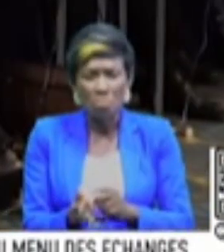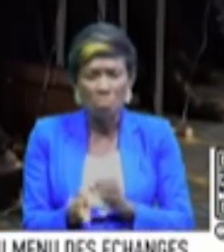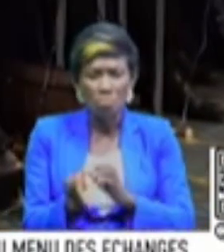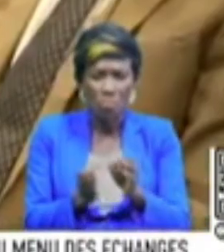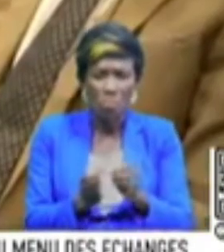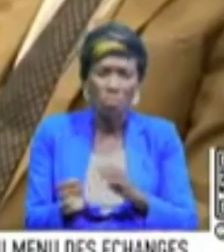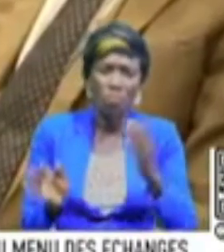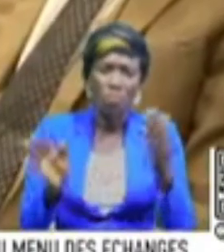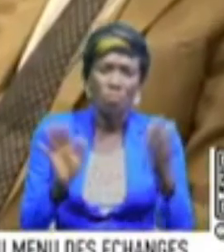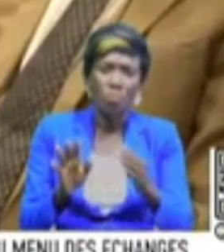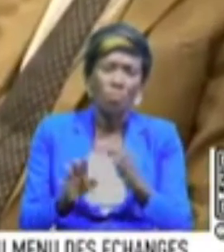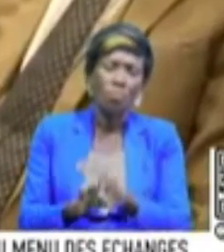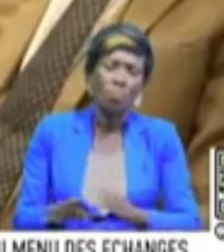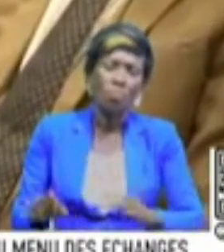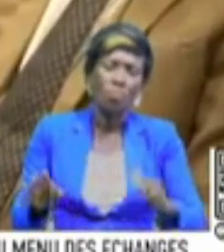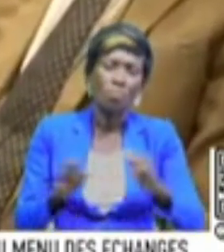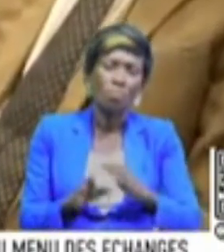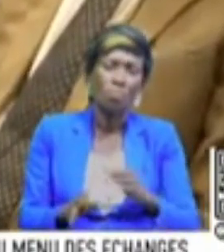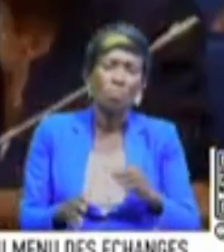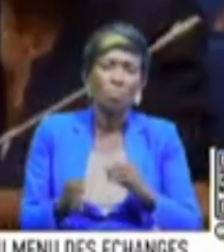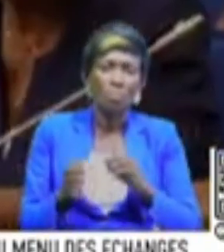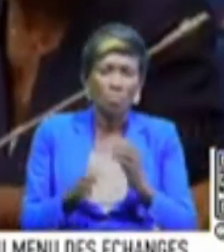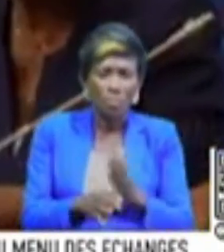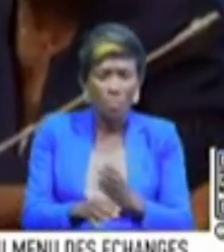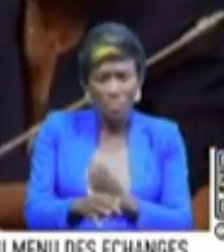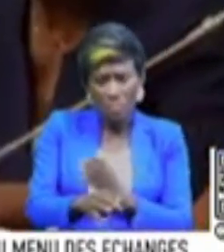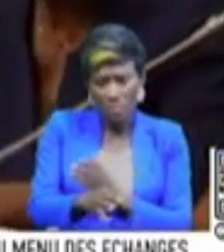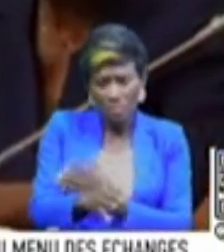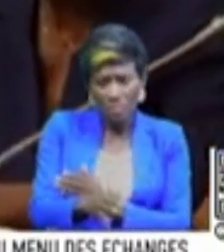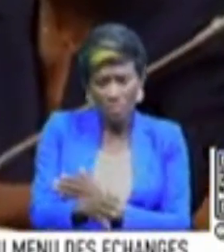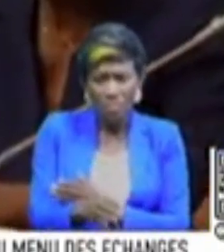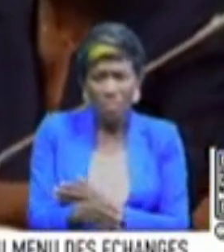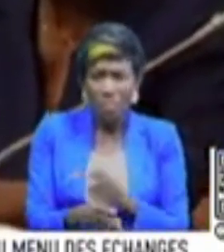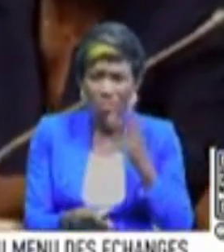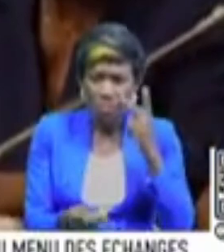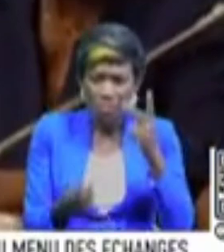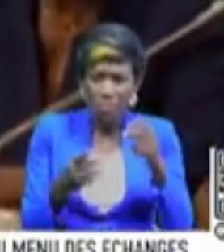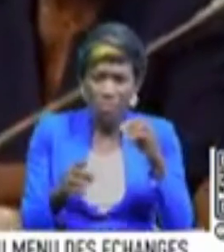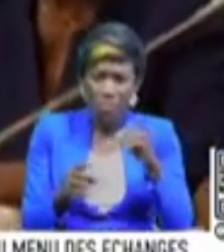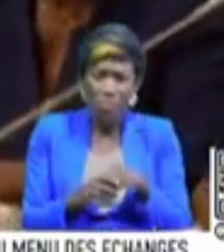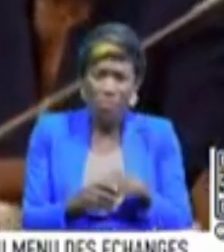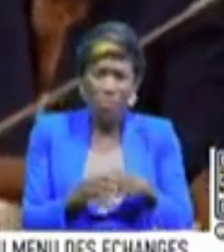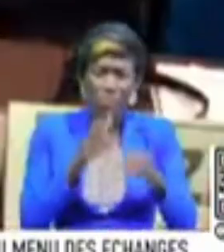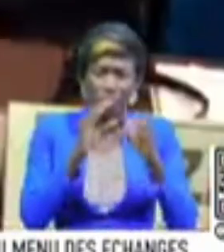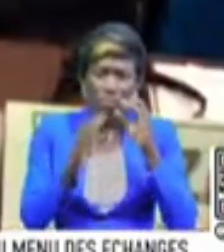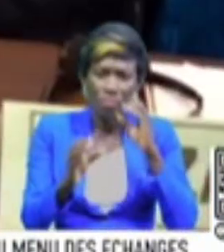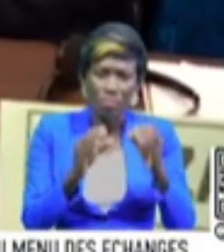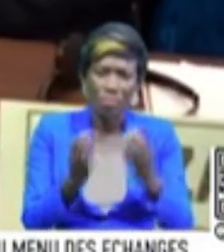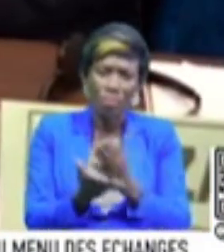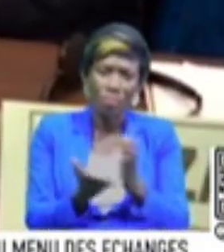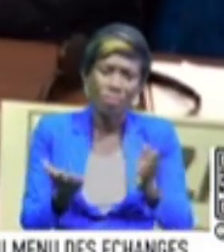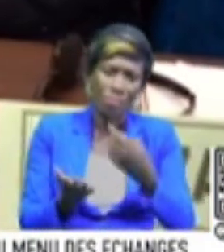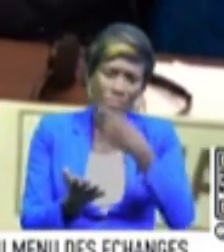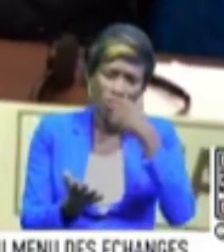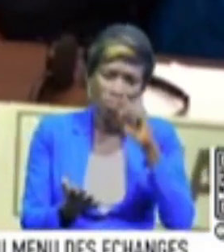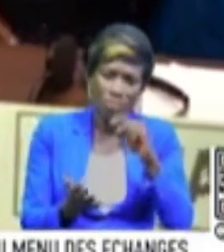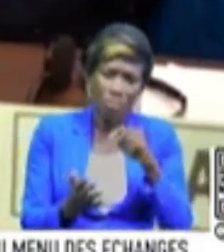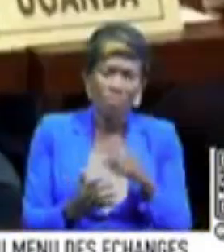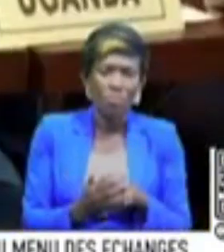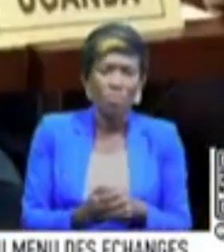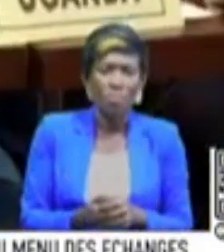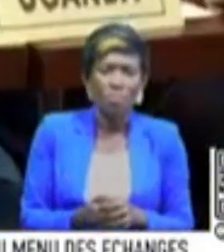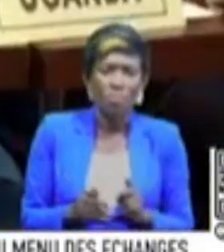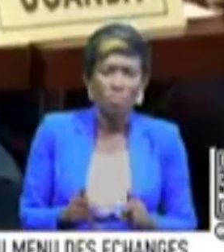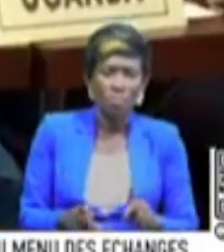devant l'assistance nombreuse les avancées enregistrées dans le secteur communication au Gabon en une année de transition.